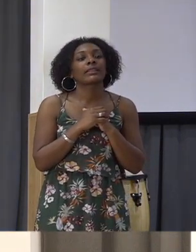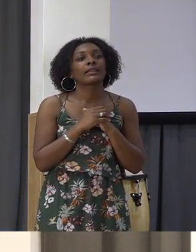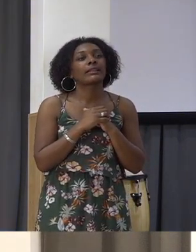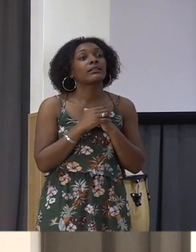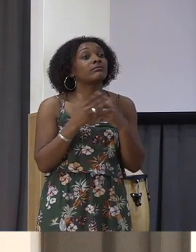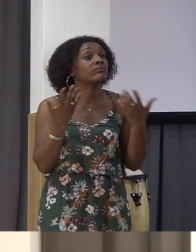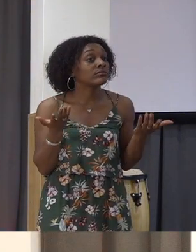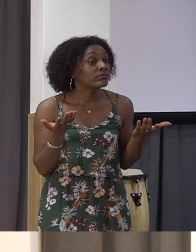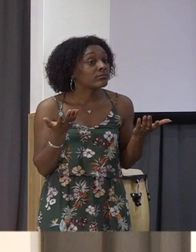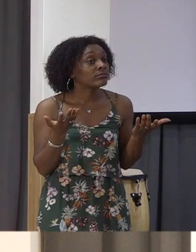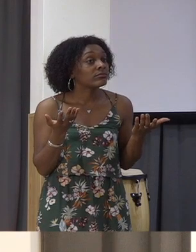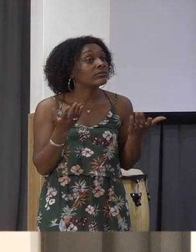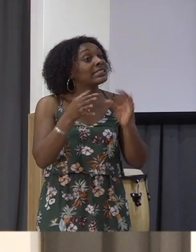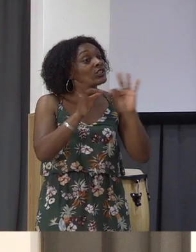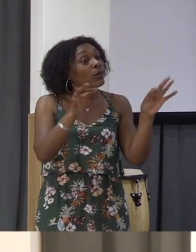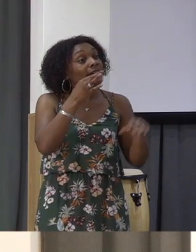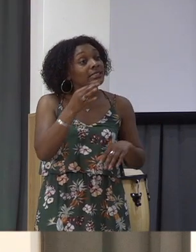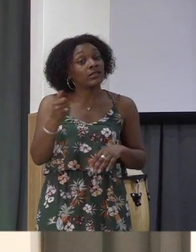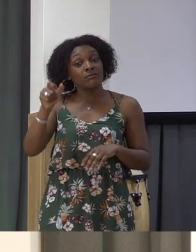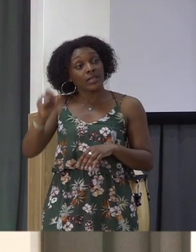Il est dit que l'homme avait 100 brebis.